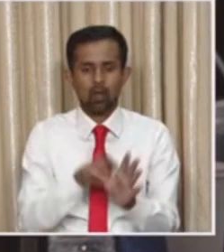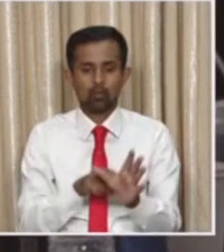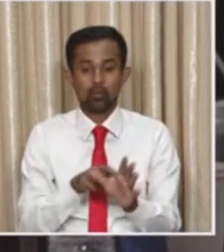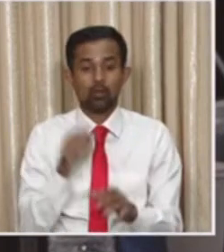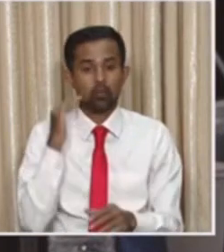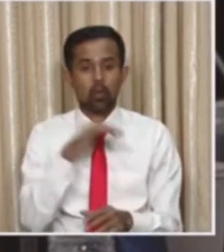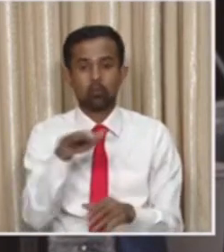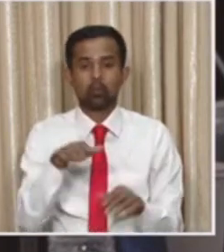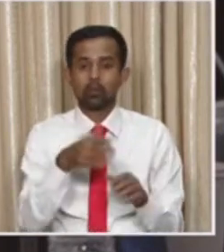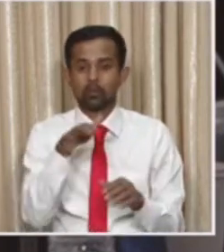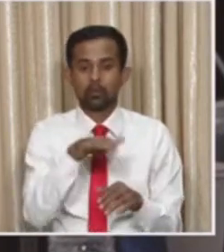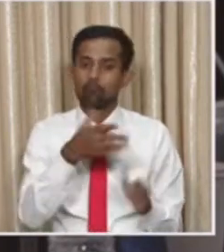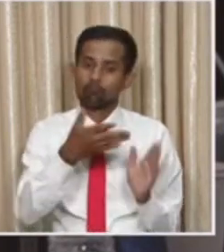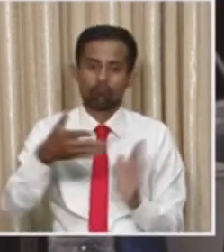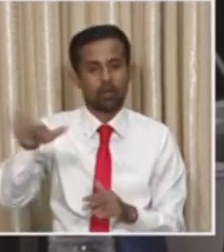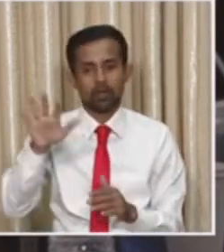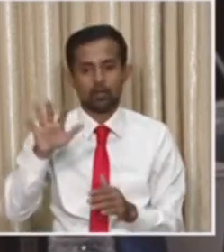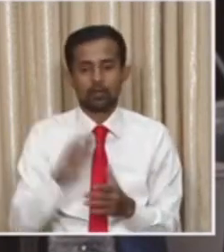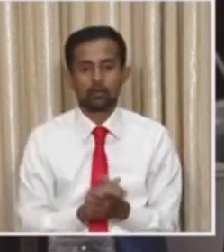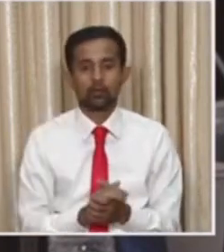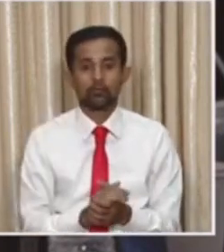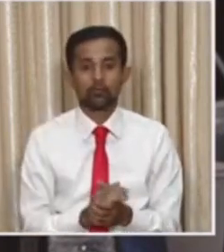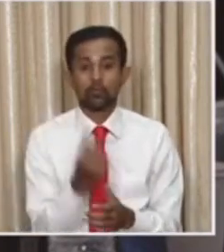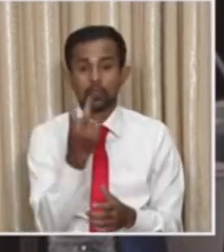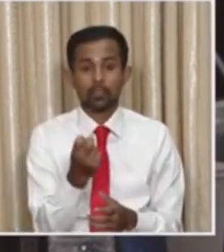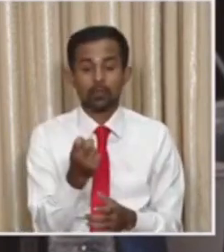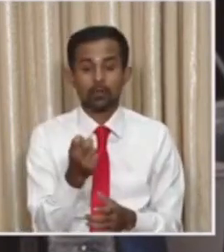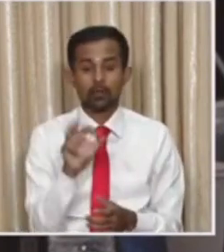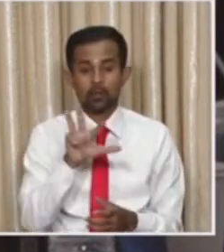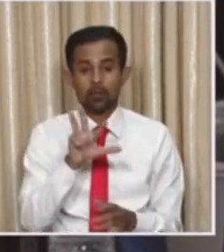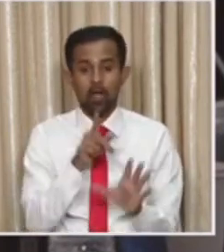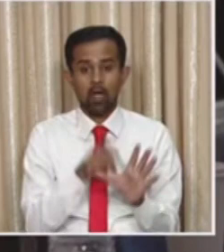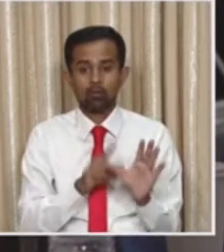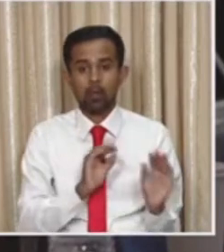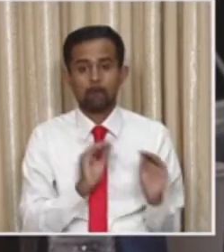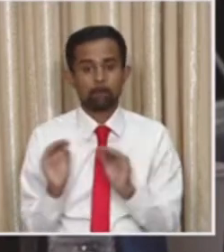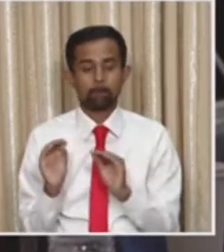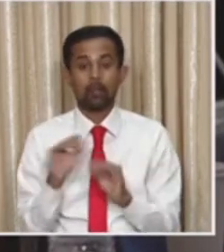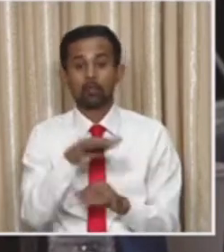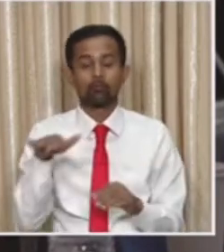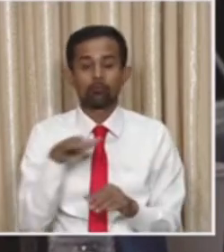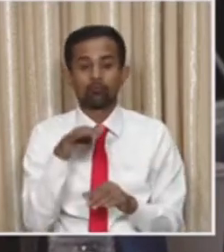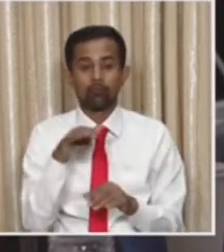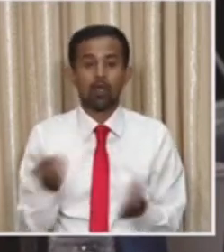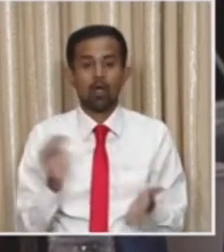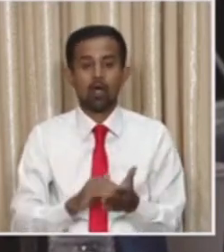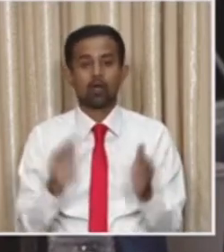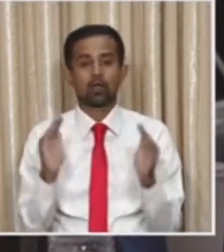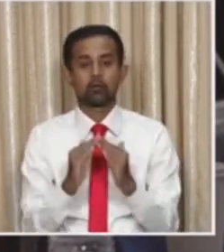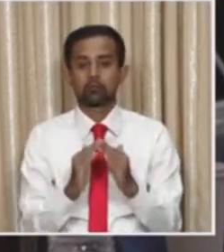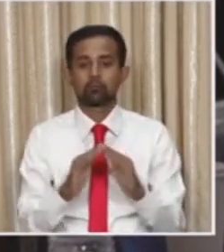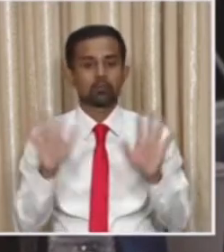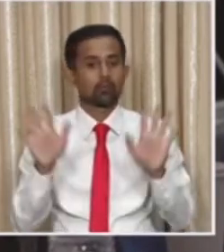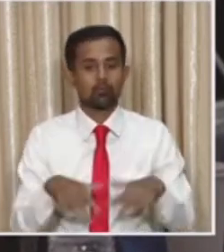பிற்பாடு கூட அந்த பகுதிகளிலே குடியேற முடியாத அளவுக்கு அந்த பகுதிகளிலே சிங்கள மக்கள் குடியேற்றப்பட்டிருக்கின்றார்கள். குறிப்பாக ஆமையன்குளம்,